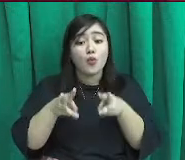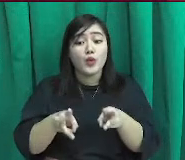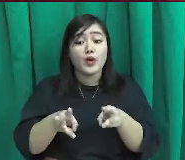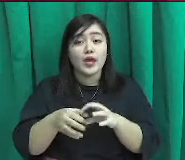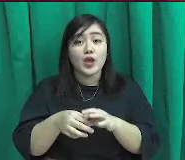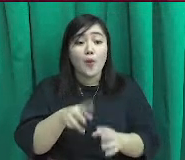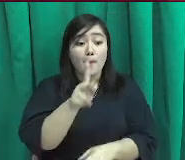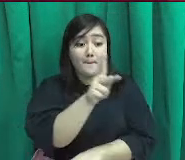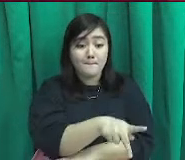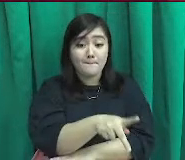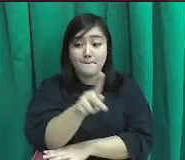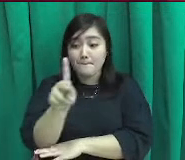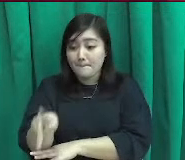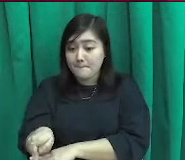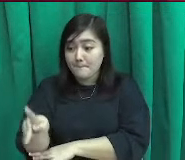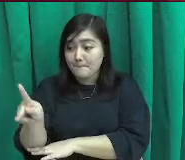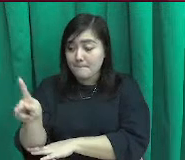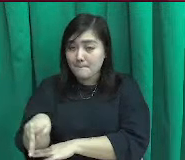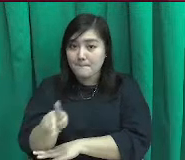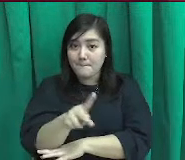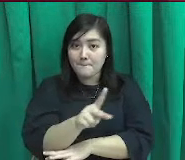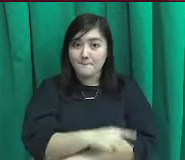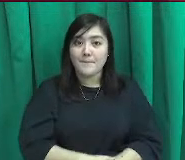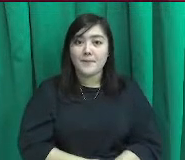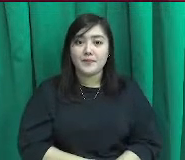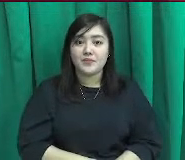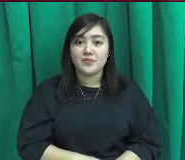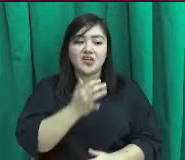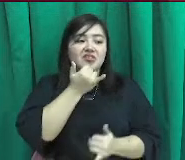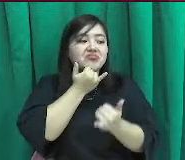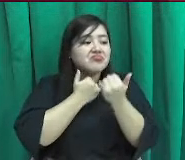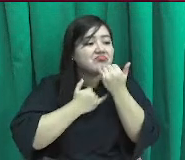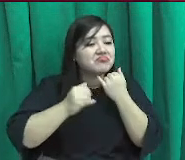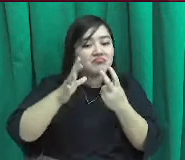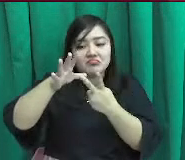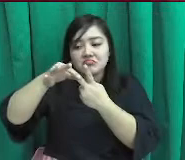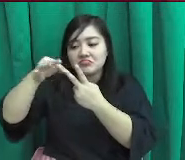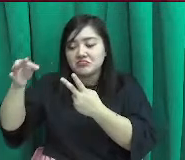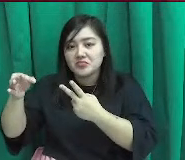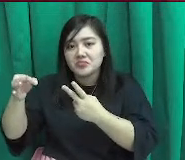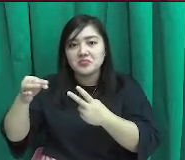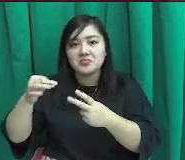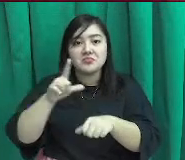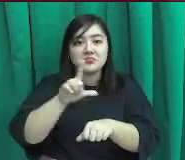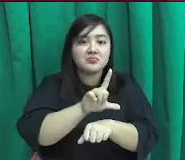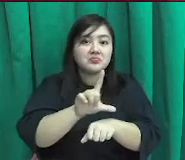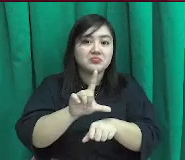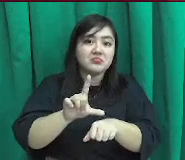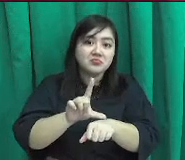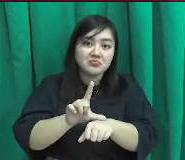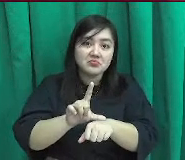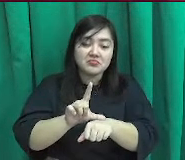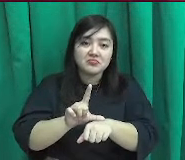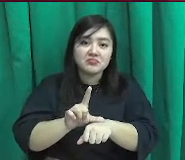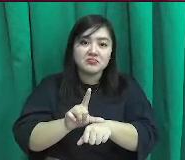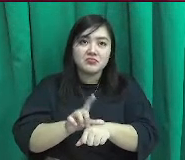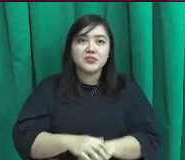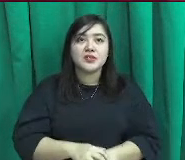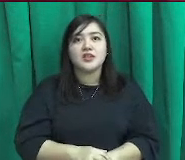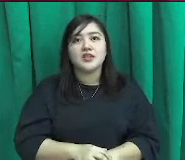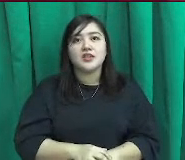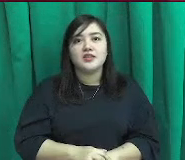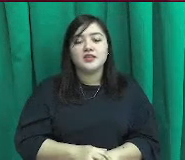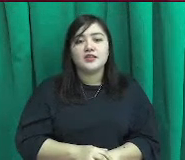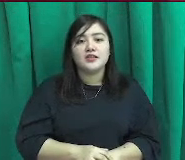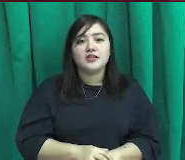ba? Merong maling pamamaraanan. Maling pagpili ng lupa. Yeah. Mga ganun ba, sir? Di ba? Maling pag-aalaga sa iyong tinanim.